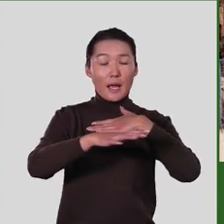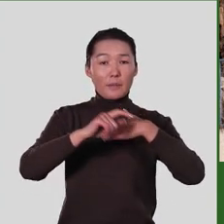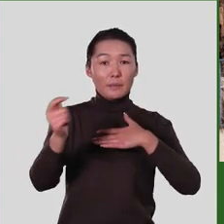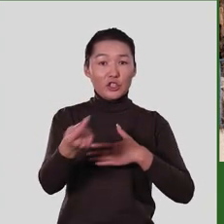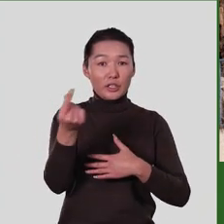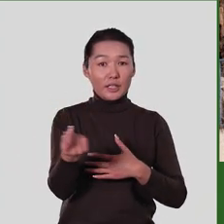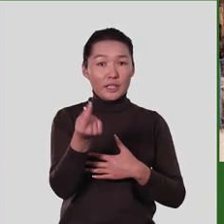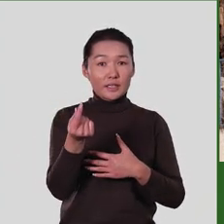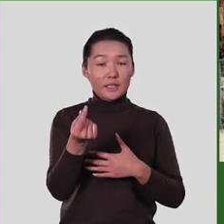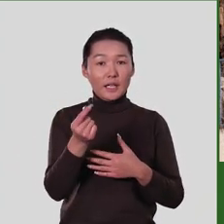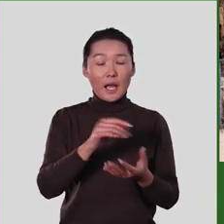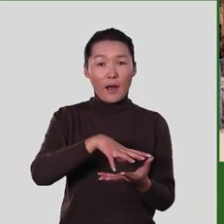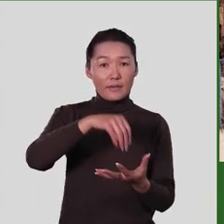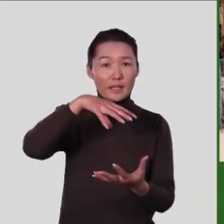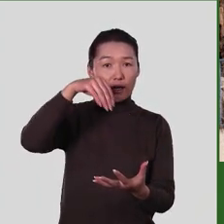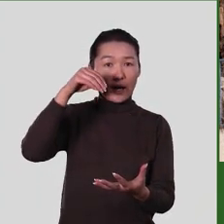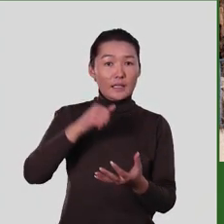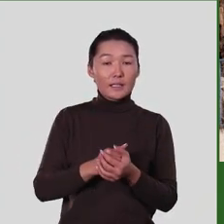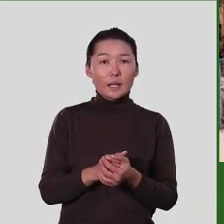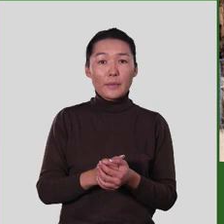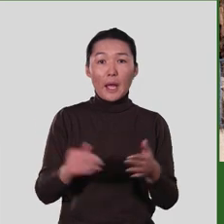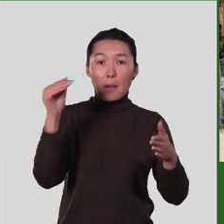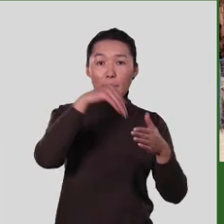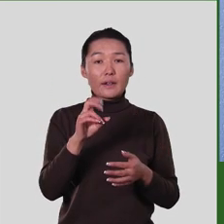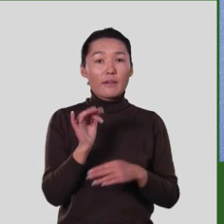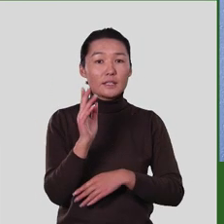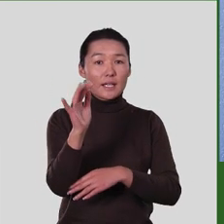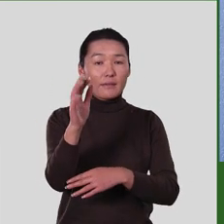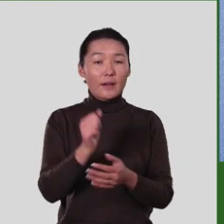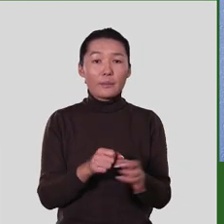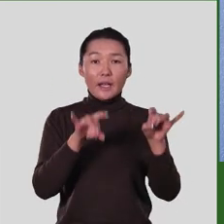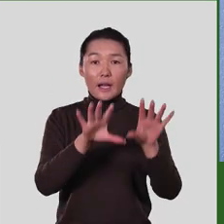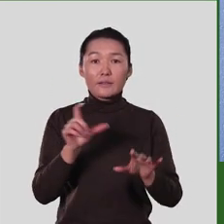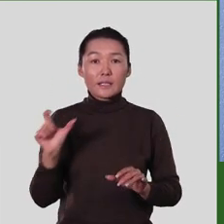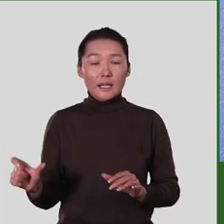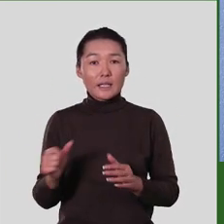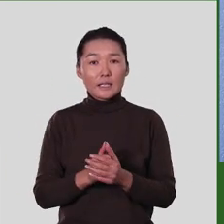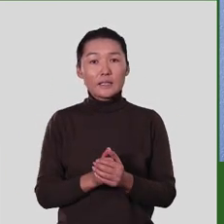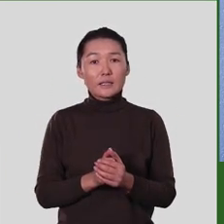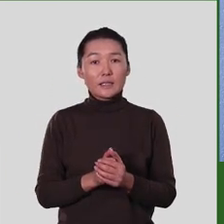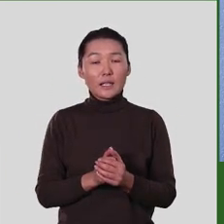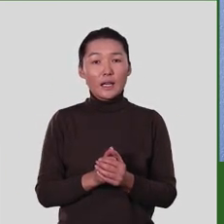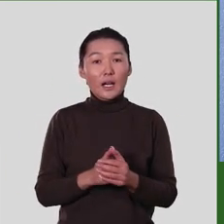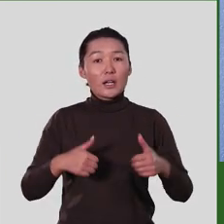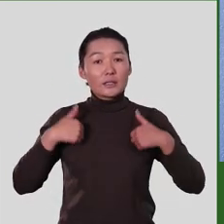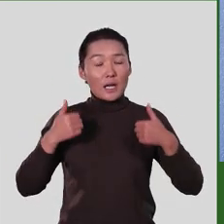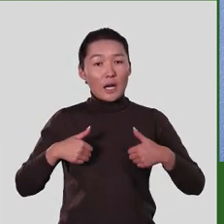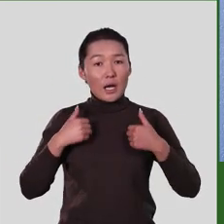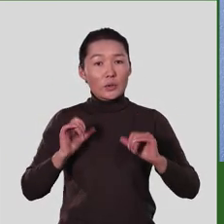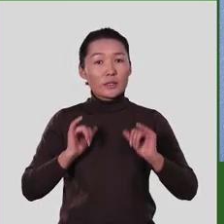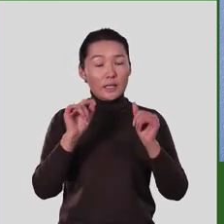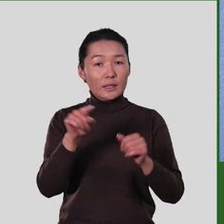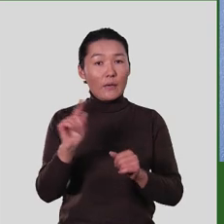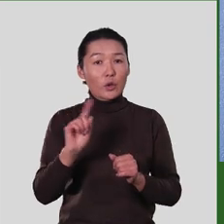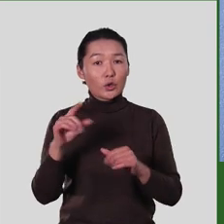виноградниками, посадками оливкового дерева. Австралийцы прилагают большие усилия для того, чтобы